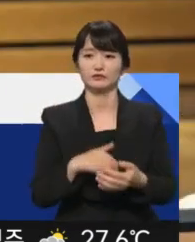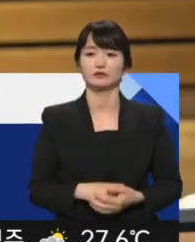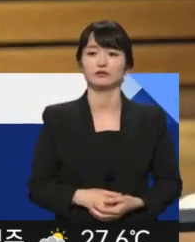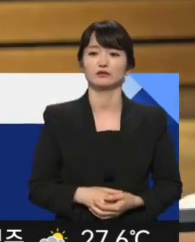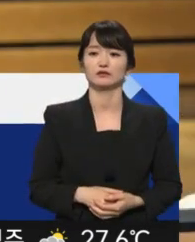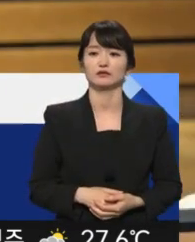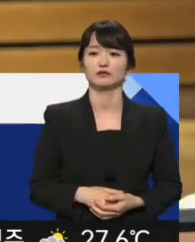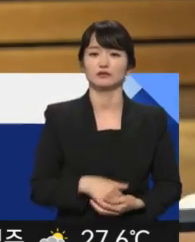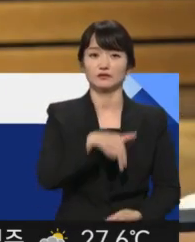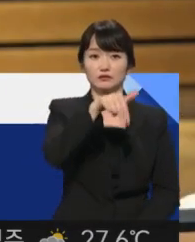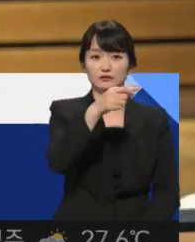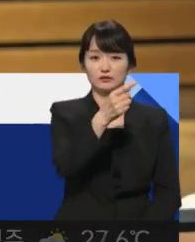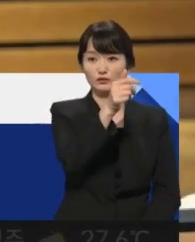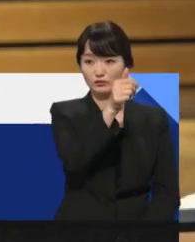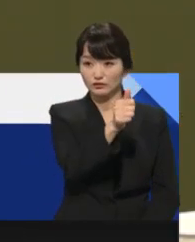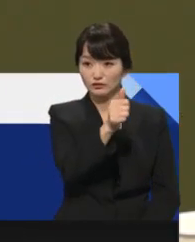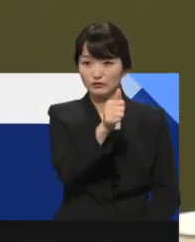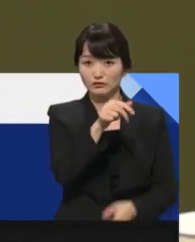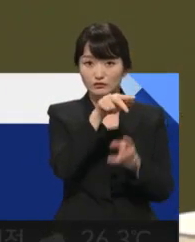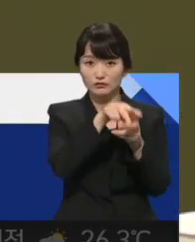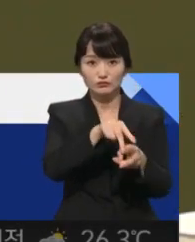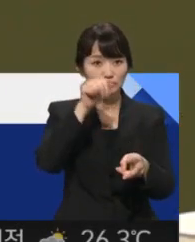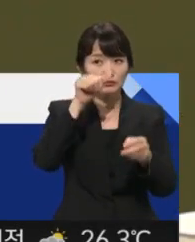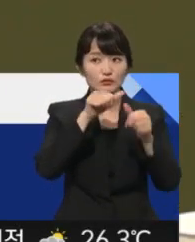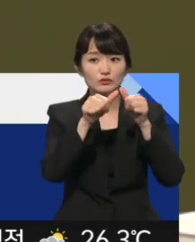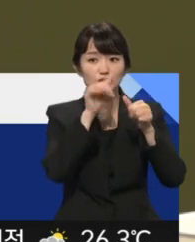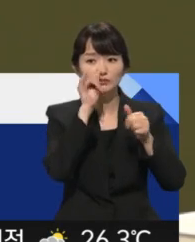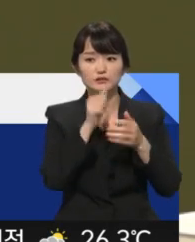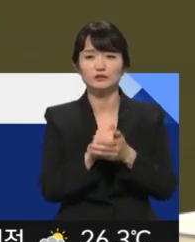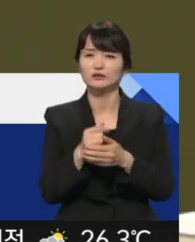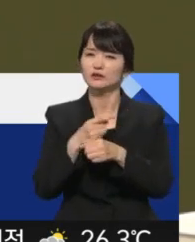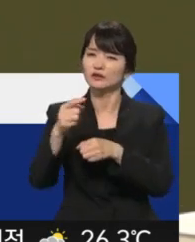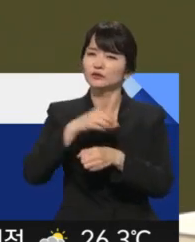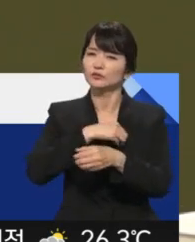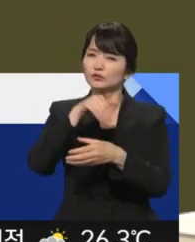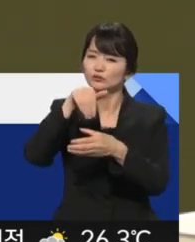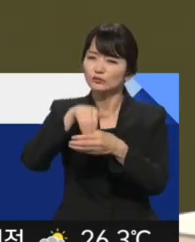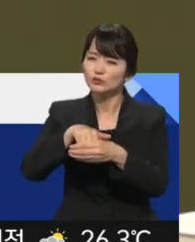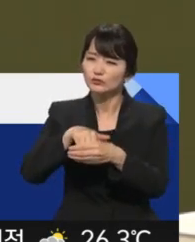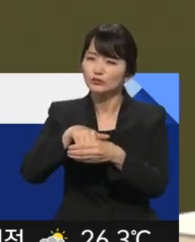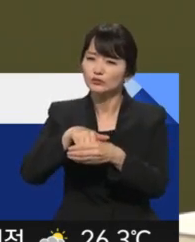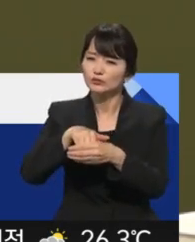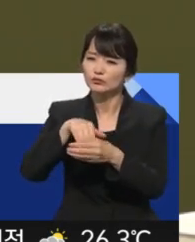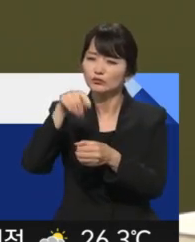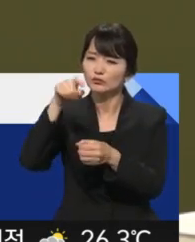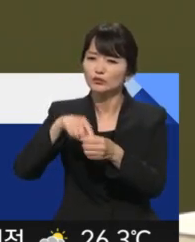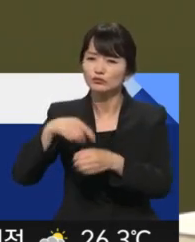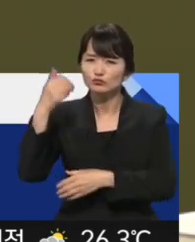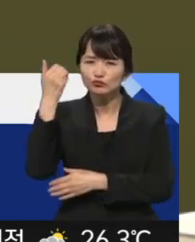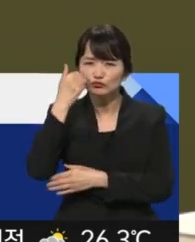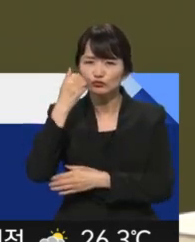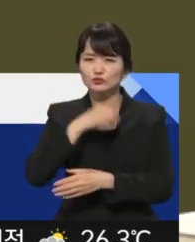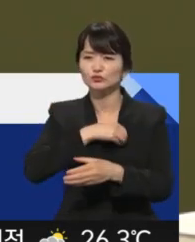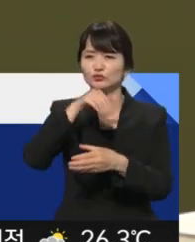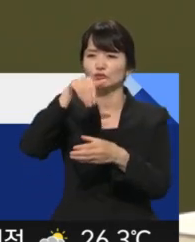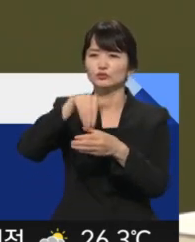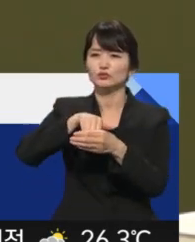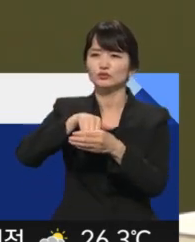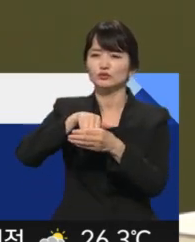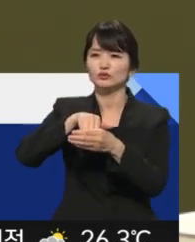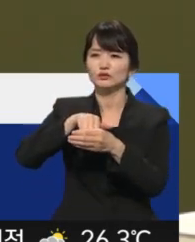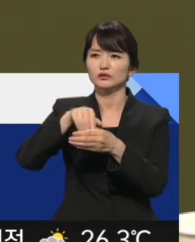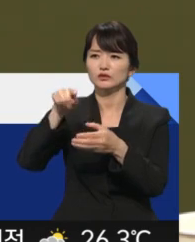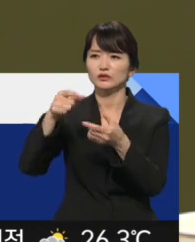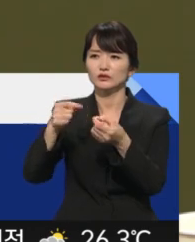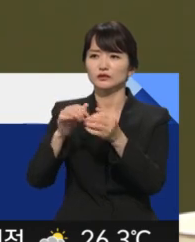전 장관이 네. 지금 출마설 나오고 있습니다. 내년 총선을 위해서는 누구도 총선 승리를 위해서 그런 인물이 있다고 하면 저는